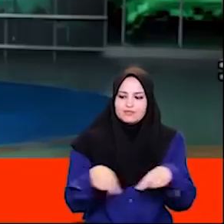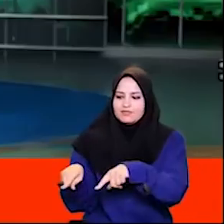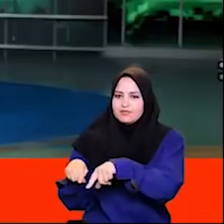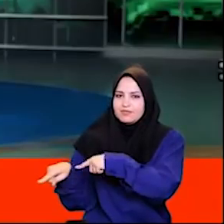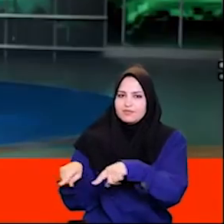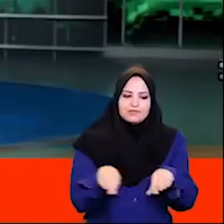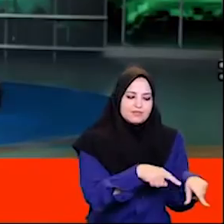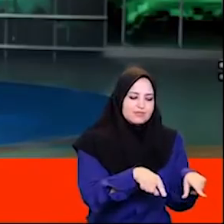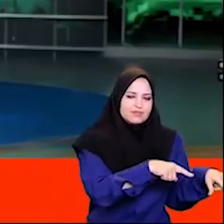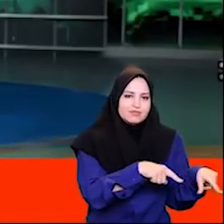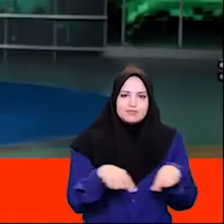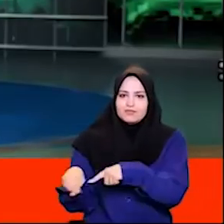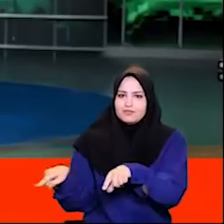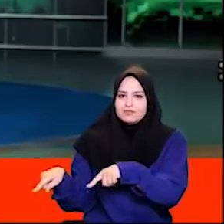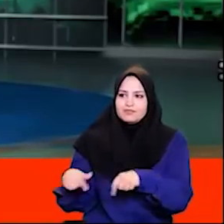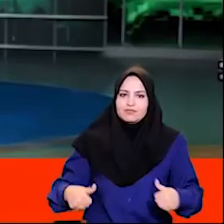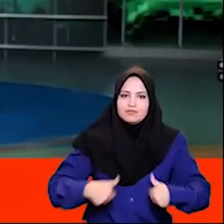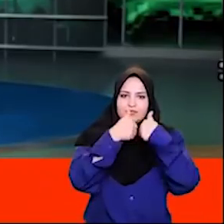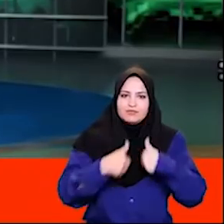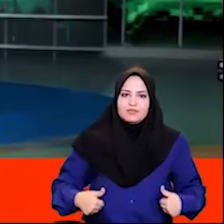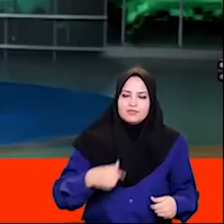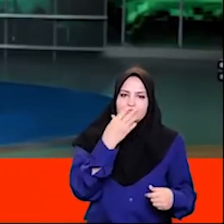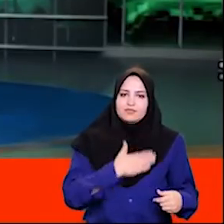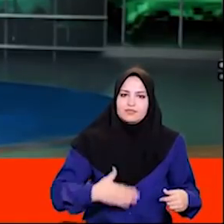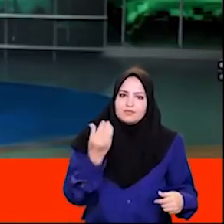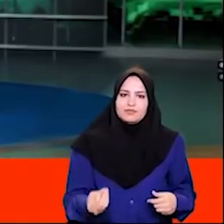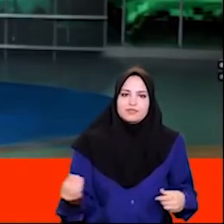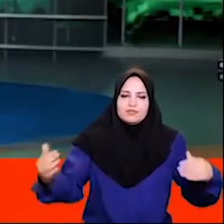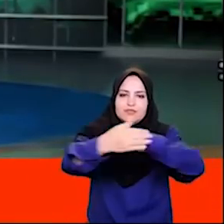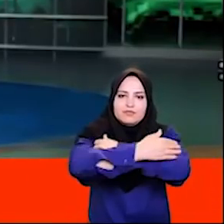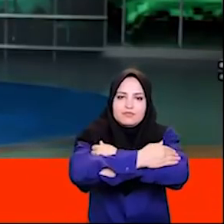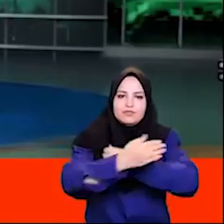رو چیکارش کنم، بده بغلم، در فینال جام جهانی